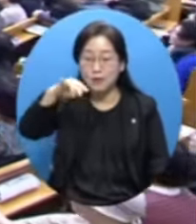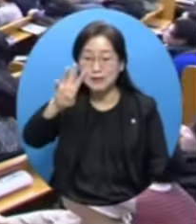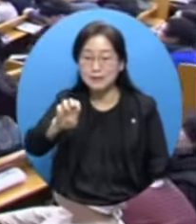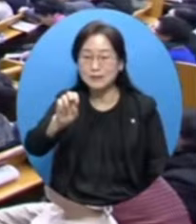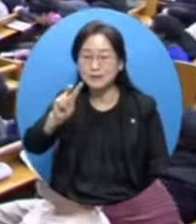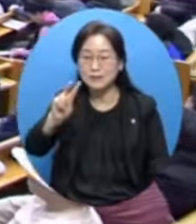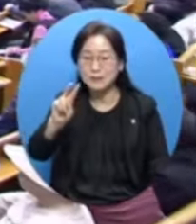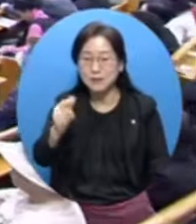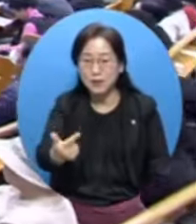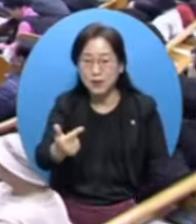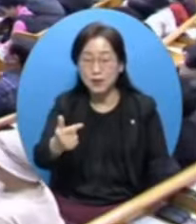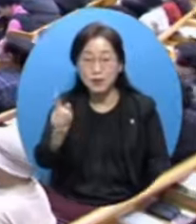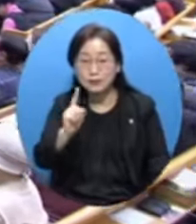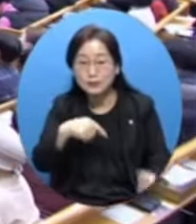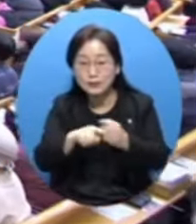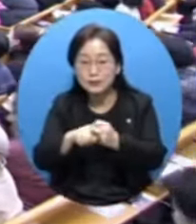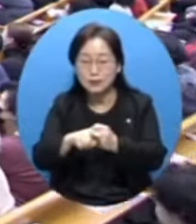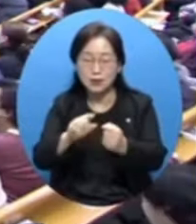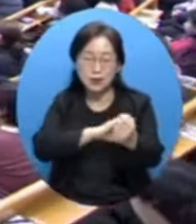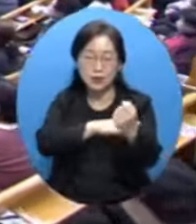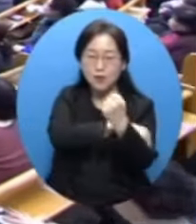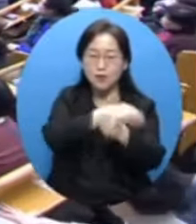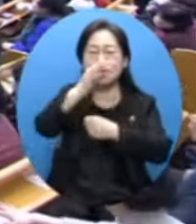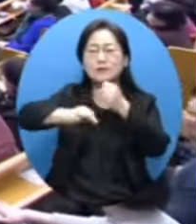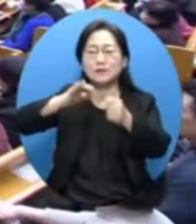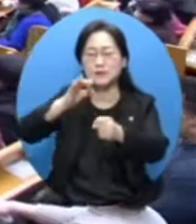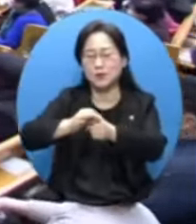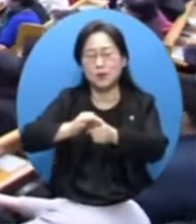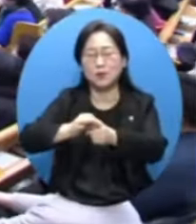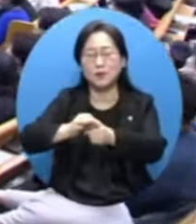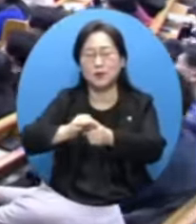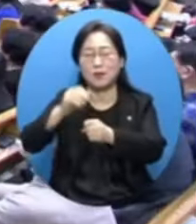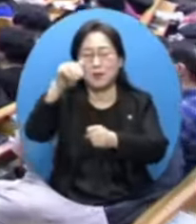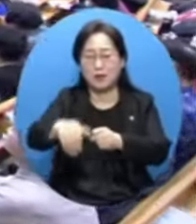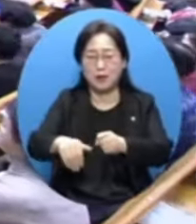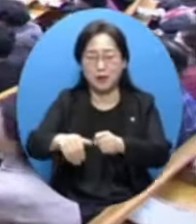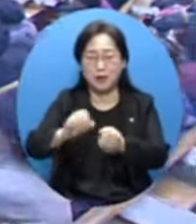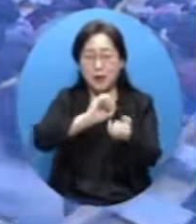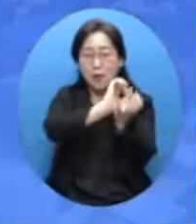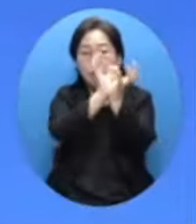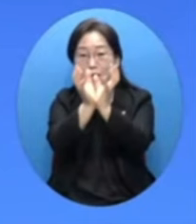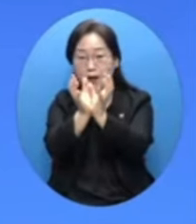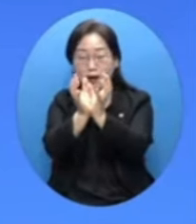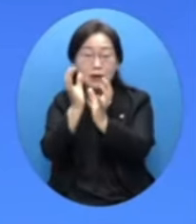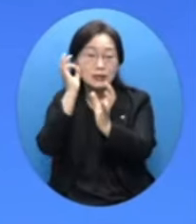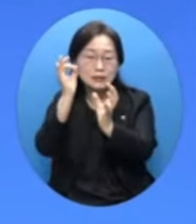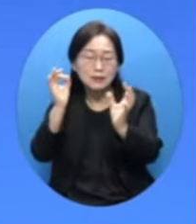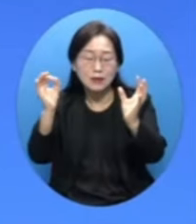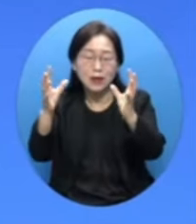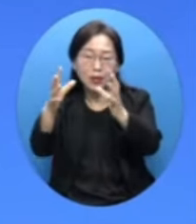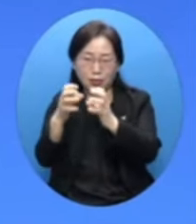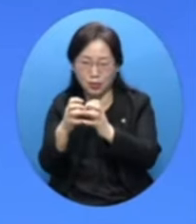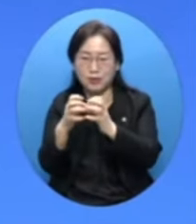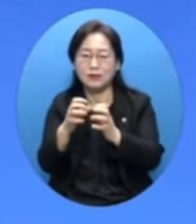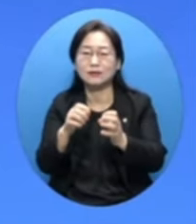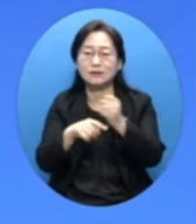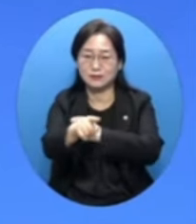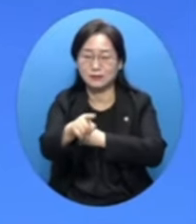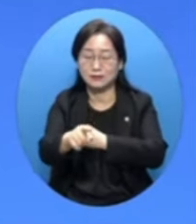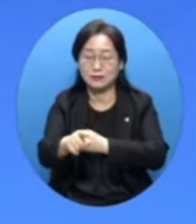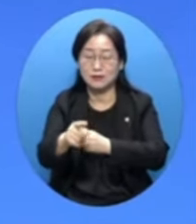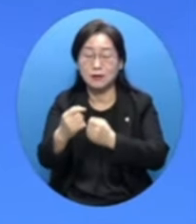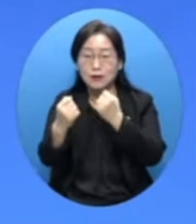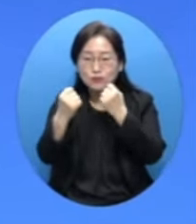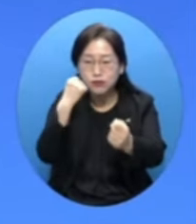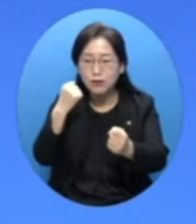있습니다 권력은 10년을 못 가고 활짝 핀것도 여를 가지 못한다는 말입니다 그럼에도 불구하고